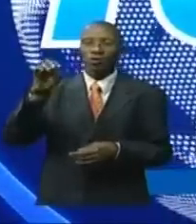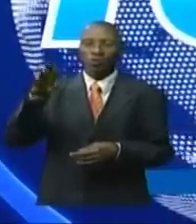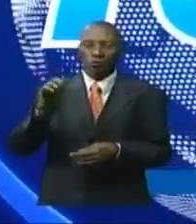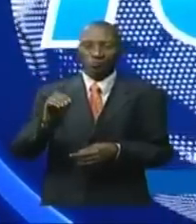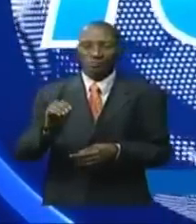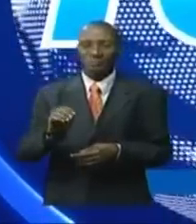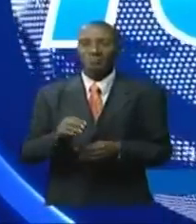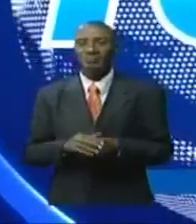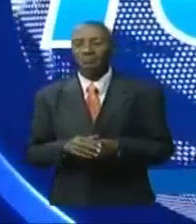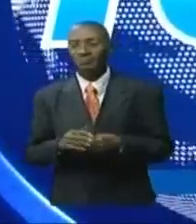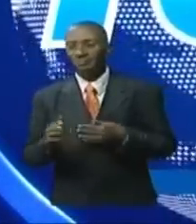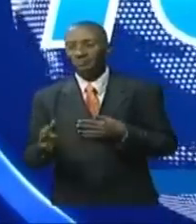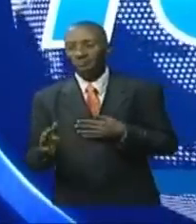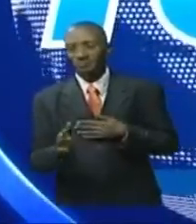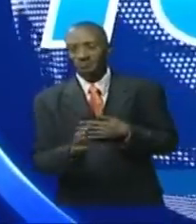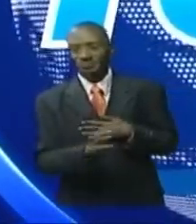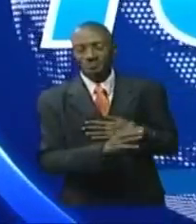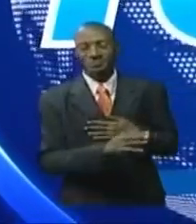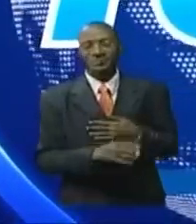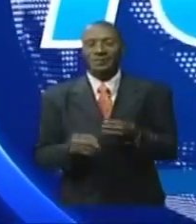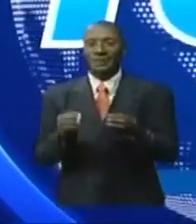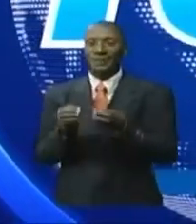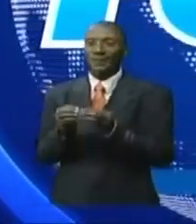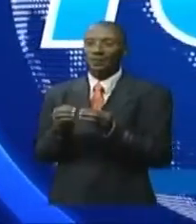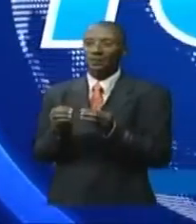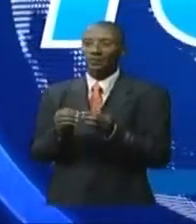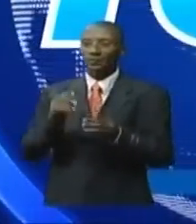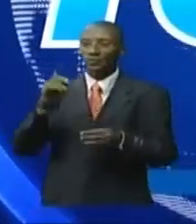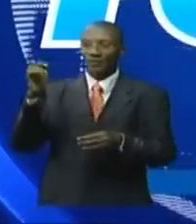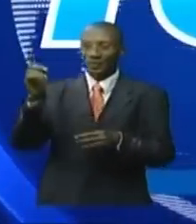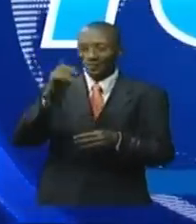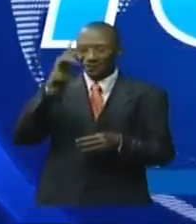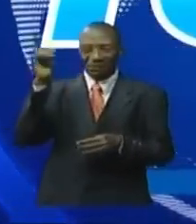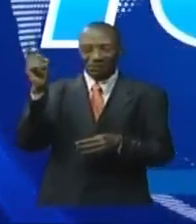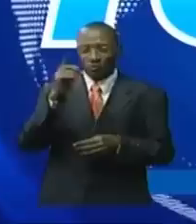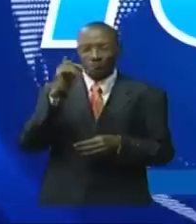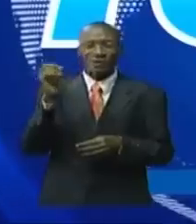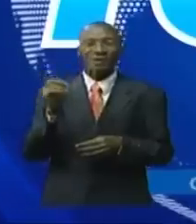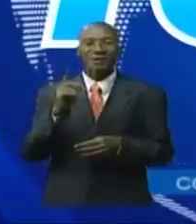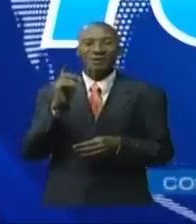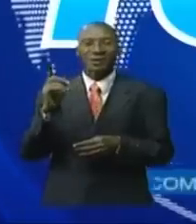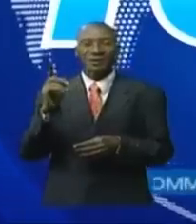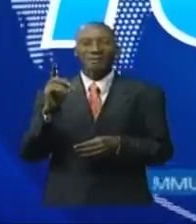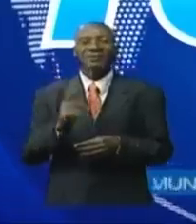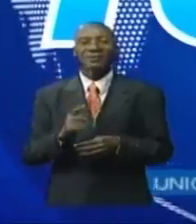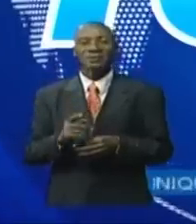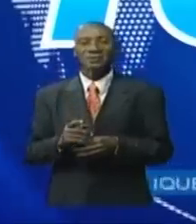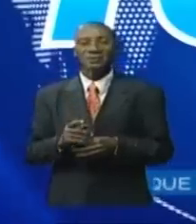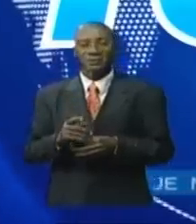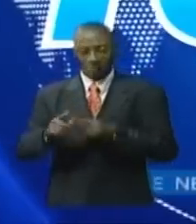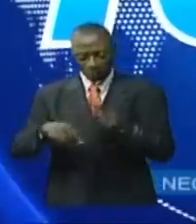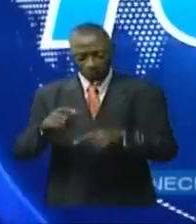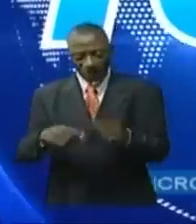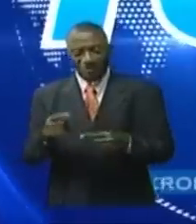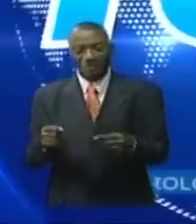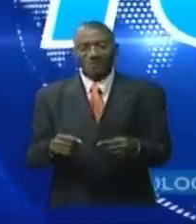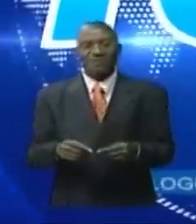à présent le lancement du Forum international sur le télécom à Mbujimayi avec Nono Mantsekou.